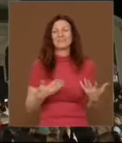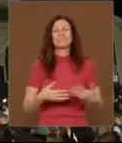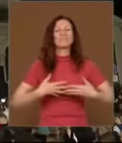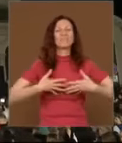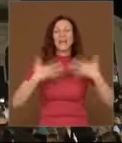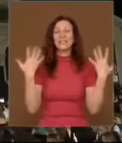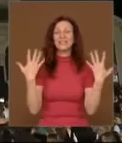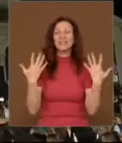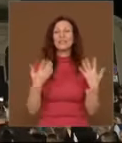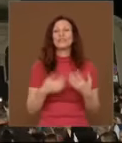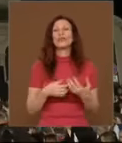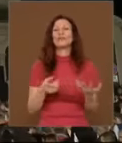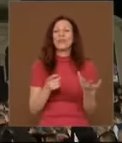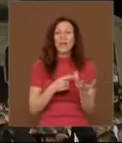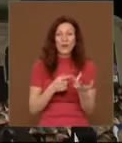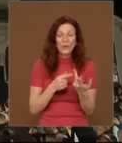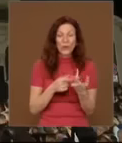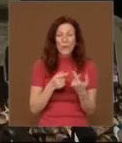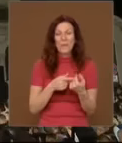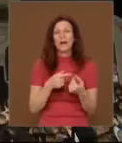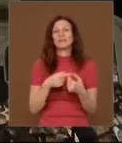когато многократно се